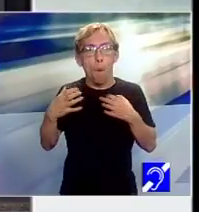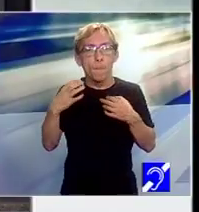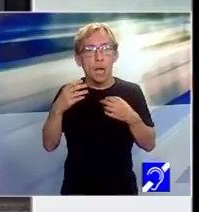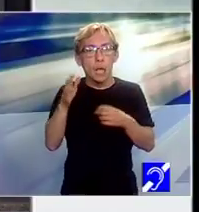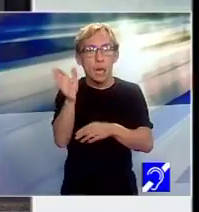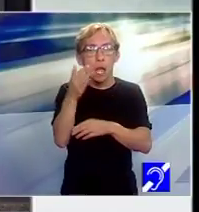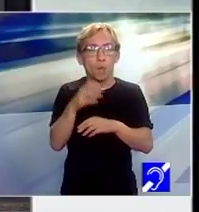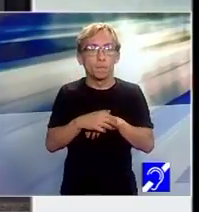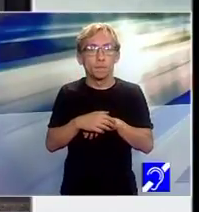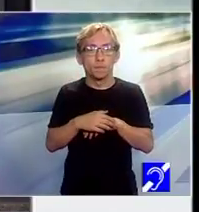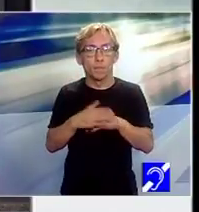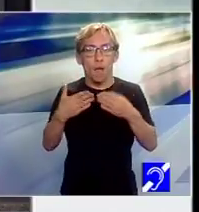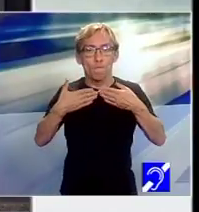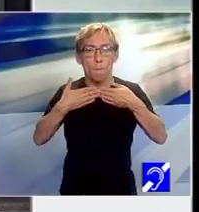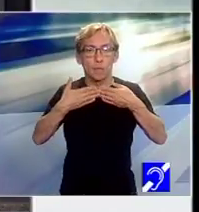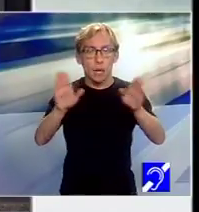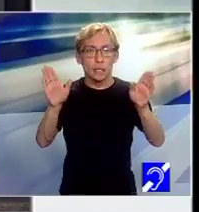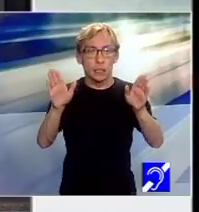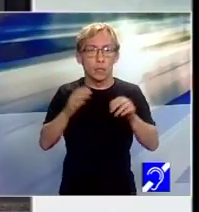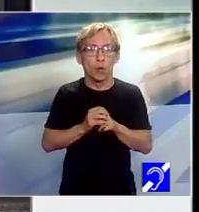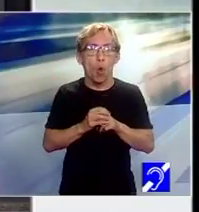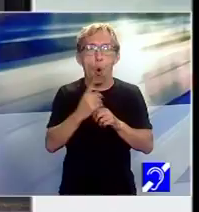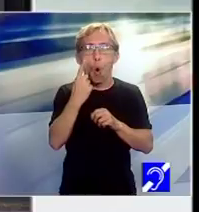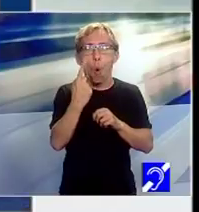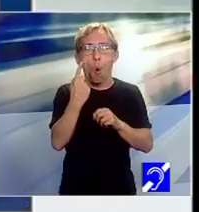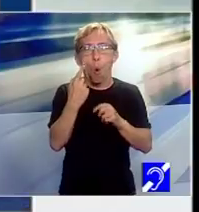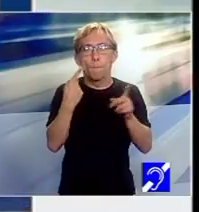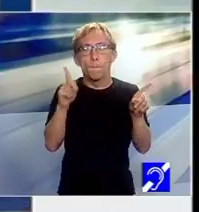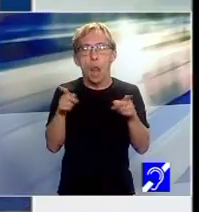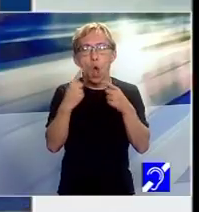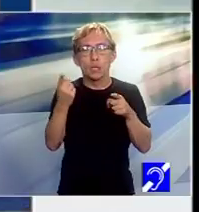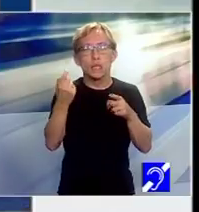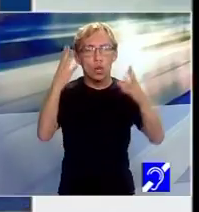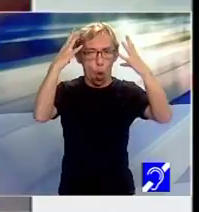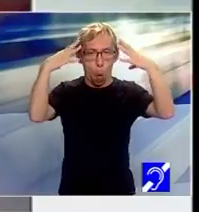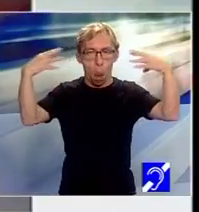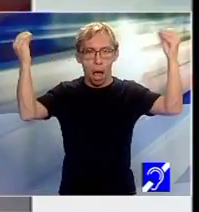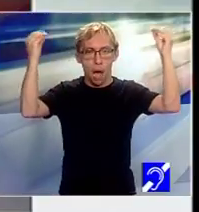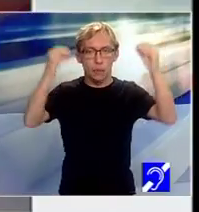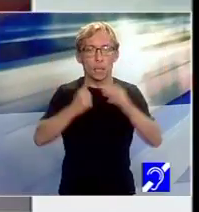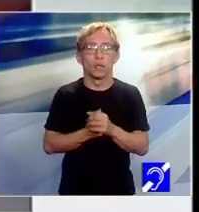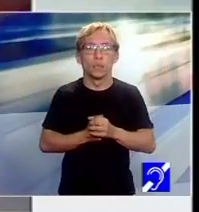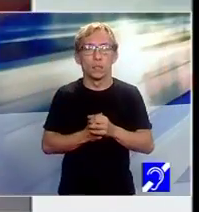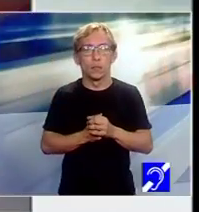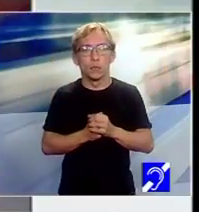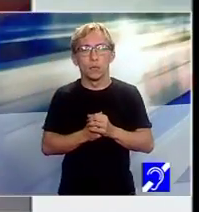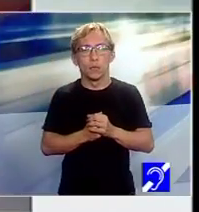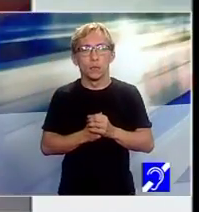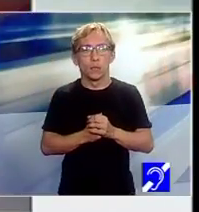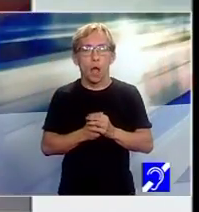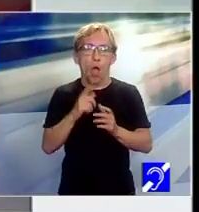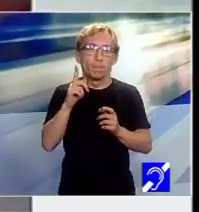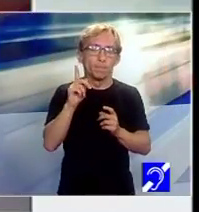2017, îl vom deschide cu uvertura din olandez Zburător. Nu se cântă în concerte, în gale, de obicei,